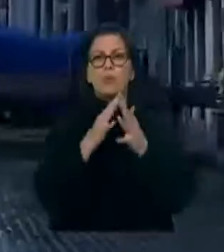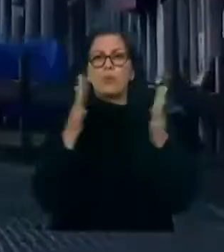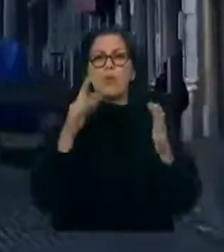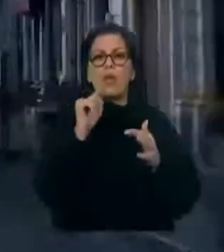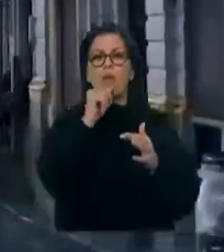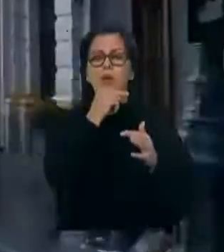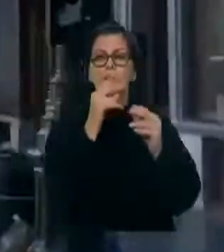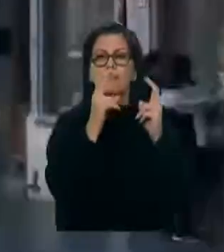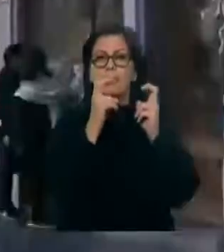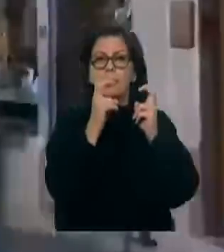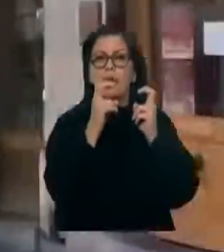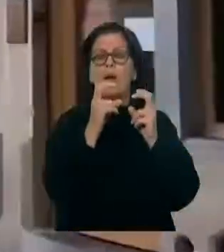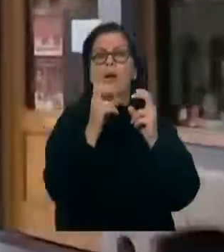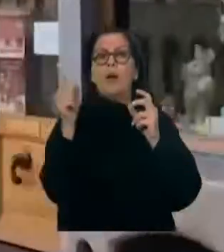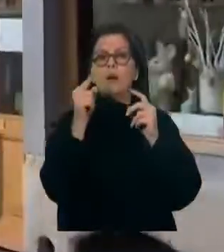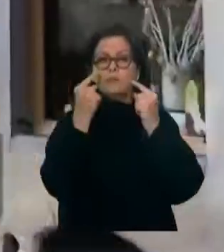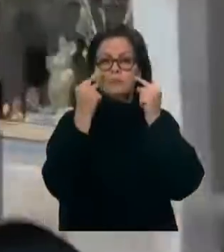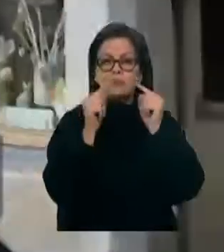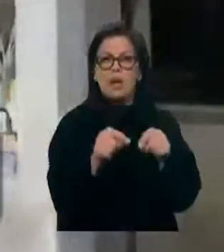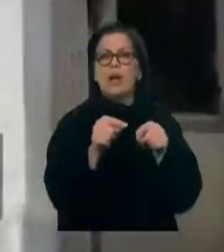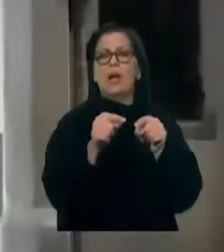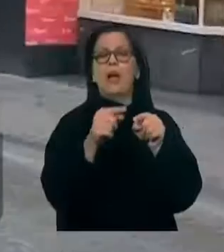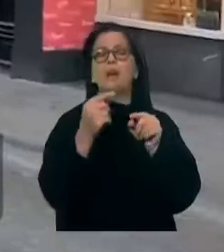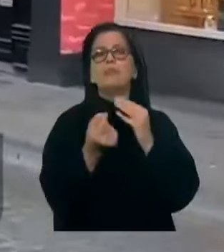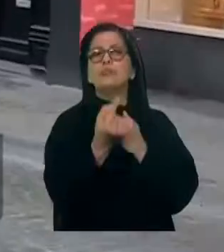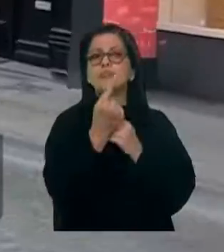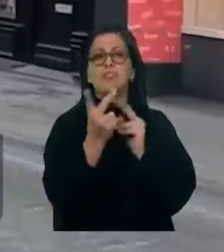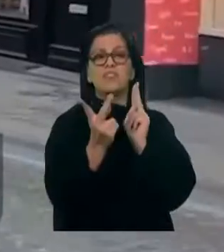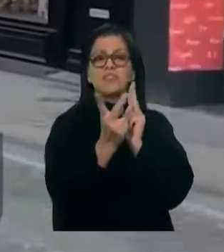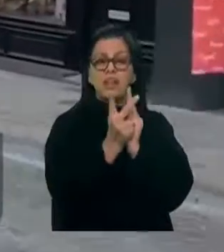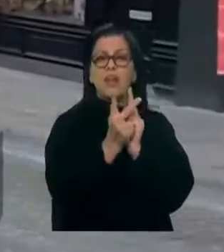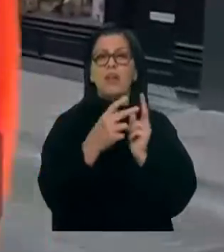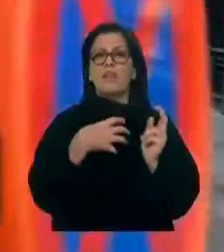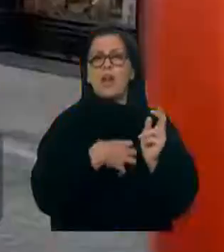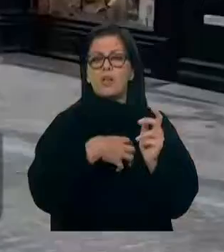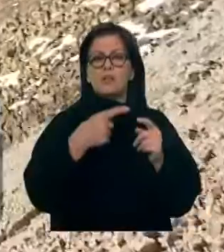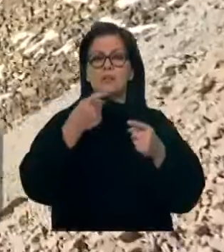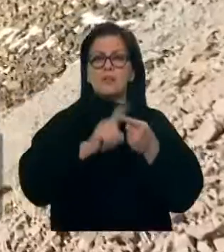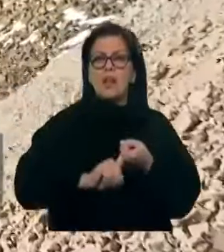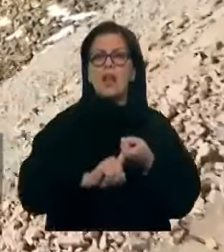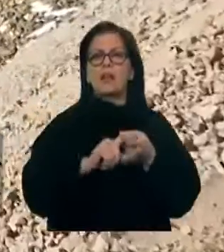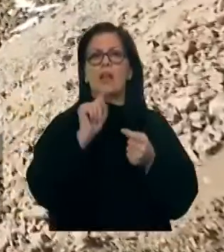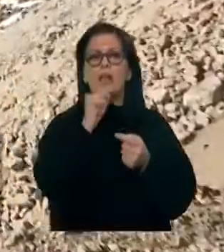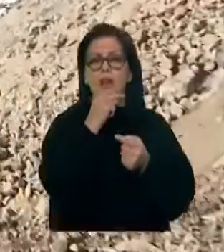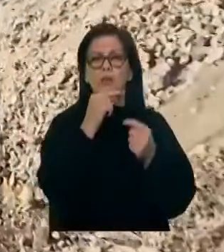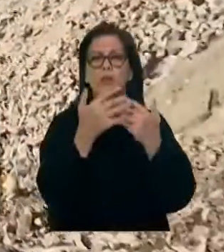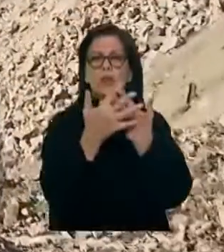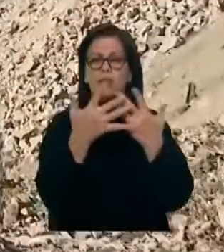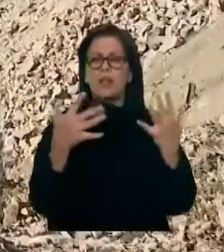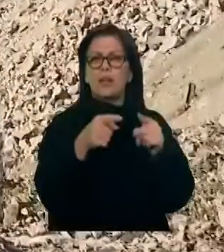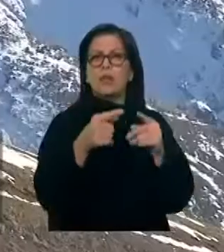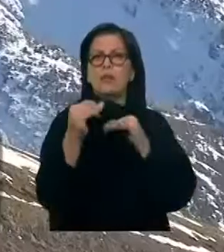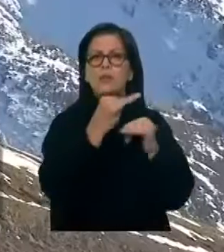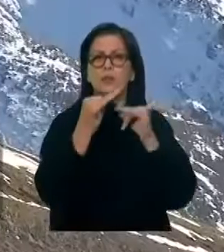alsaq, görüşdə humanitar, nəqliyyat, kommunikasiya məsələlərinin müzakirə olunacağı gözlənilir. Mütəxəssislərin fikrincə, burada digər bir məqam da son